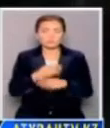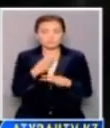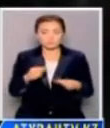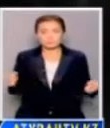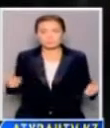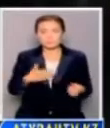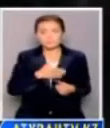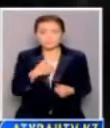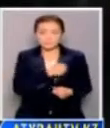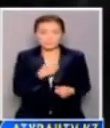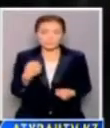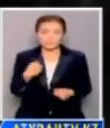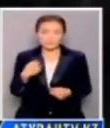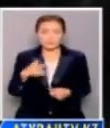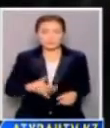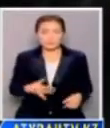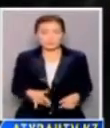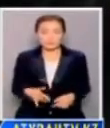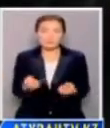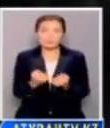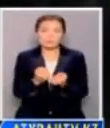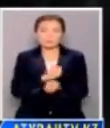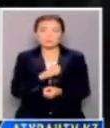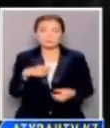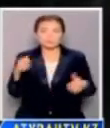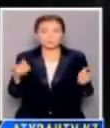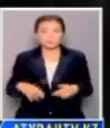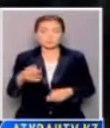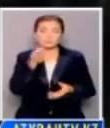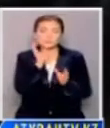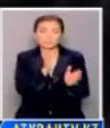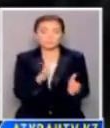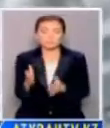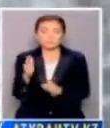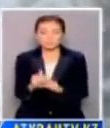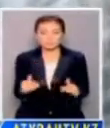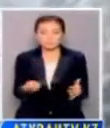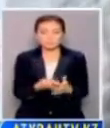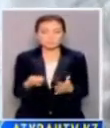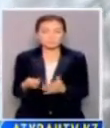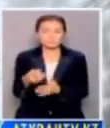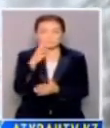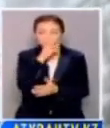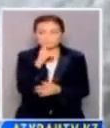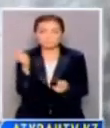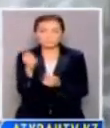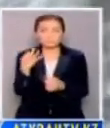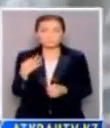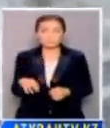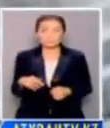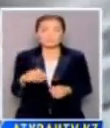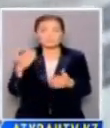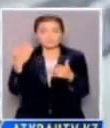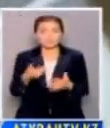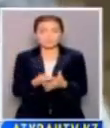заболевания легких, брюшной полости, кишечника. Мы сами решили употреблять этот напиток. Лошади, которых разводят мой сын и